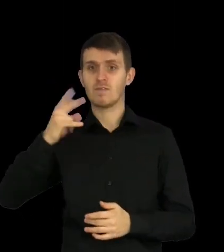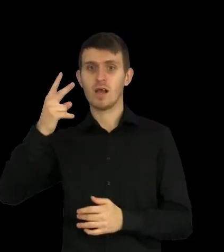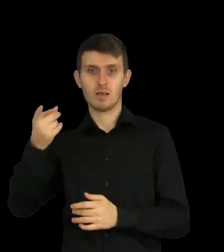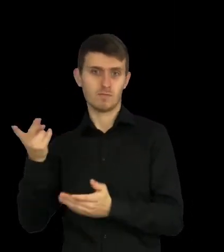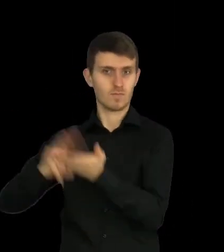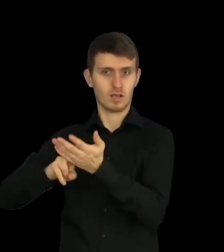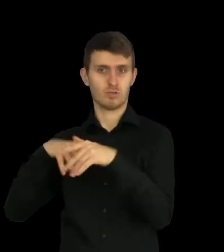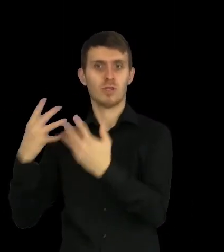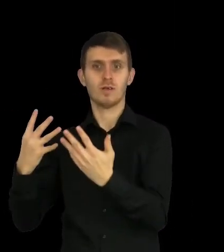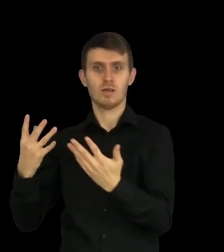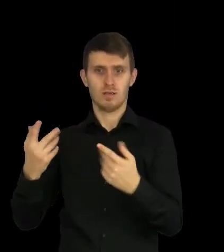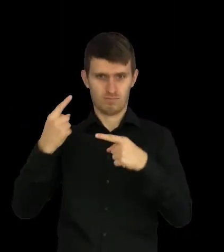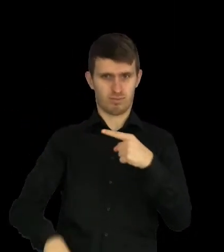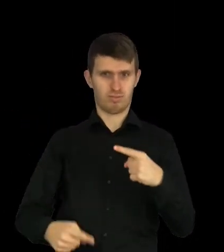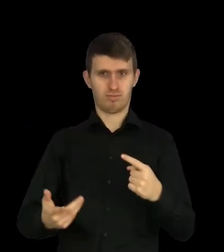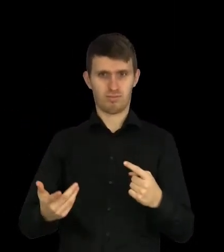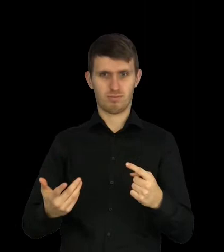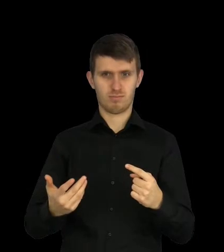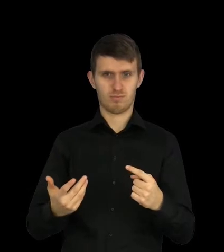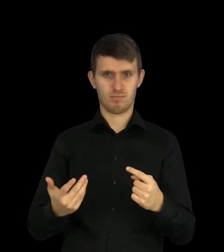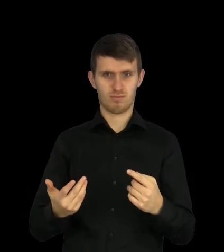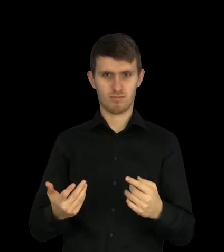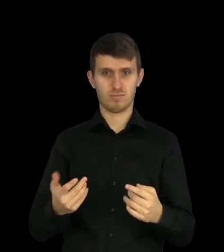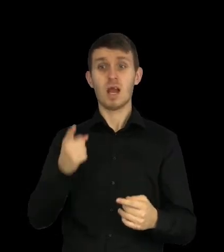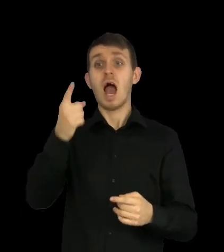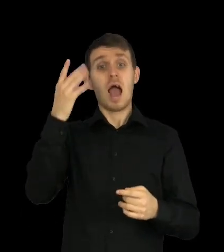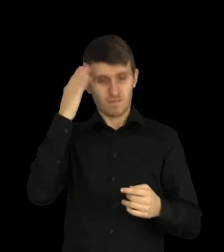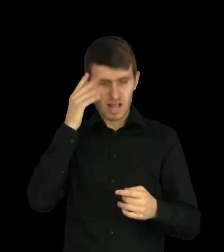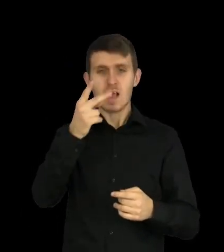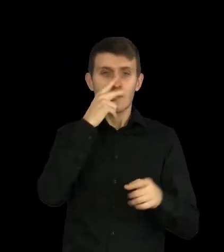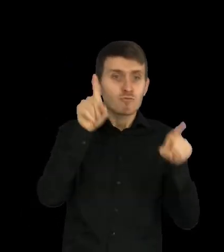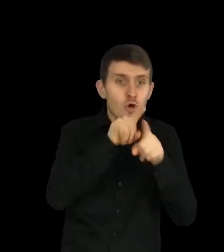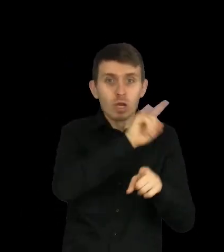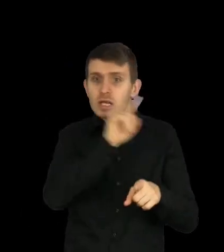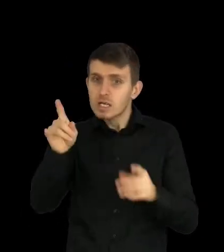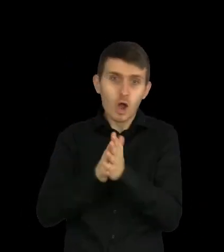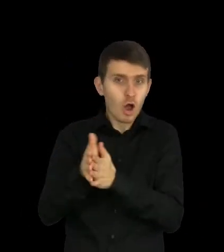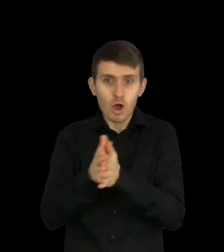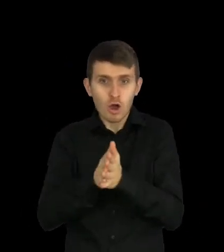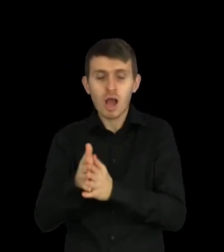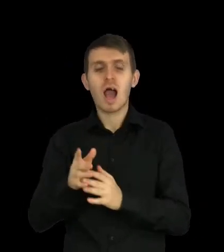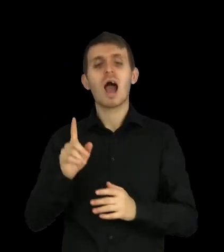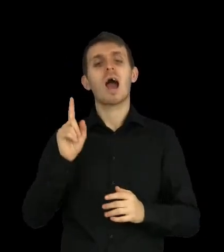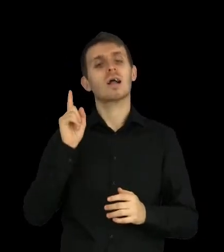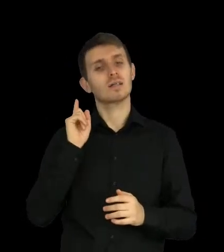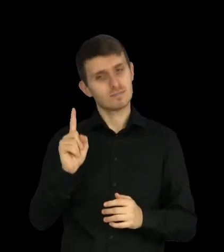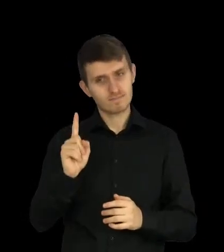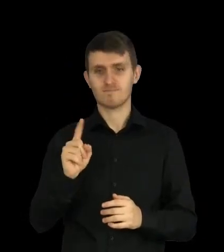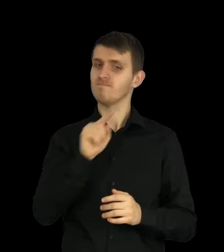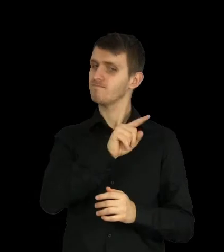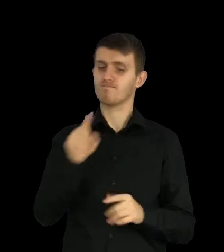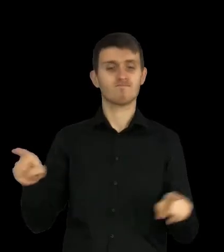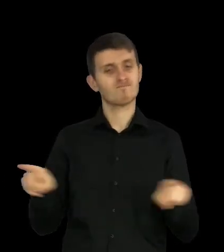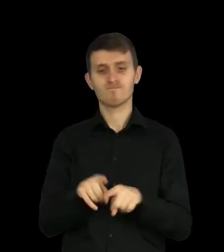Y równało się 3, to Y kwadrat równałoby się 9. Chociaż występują tu te same litery, to nie można